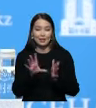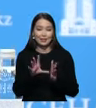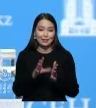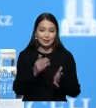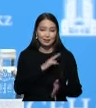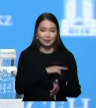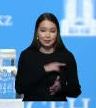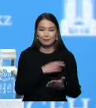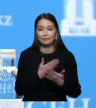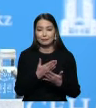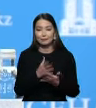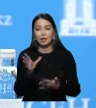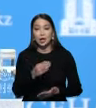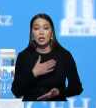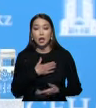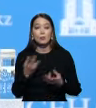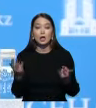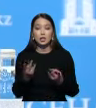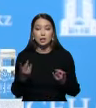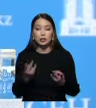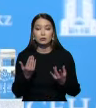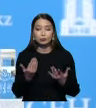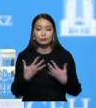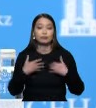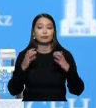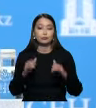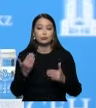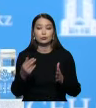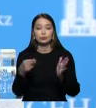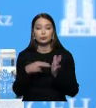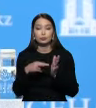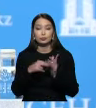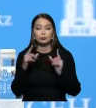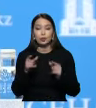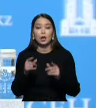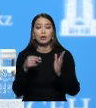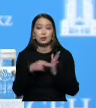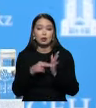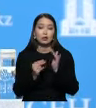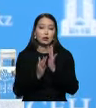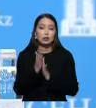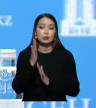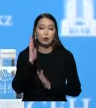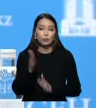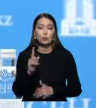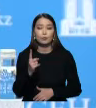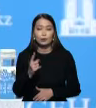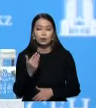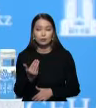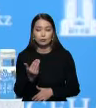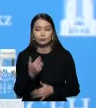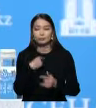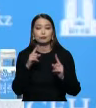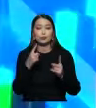надежную, нам необходимо в нее вкладываться. Тарифы, они, конечно, будут расти. Какими темпами, я сейчас вам сказать не могу.